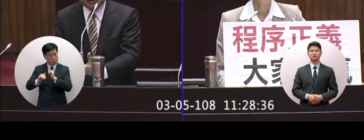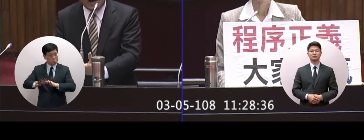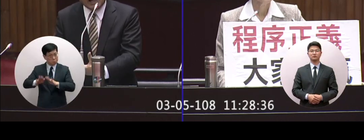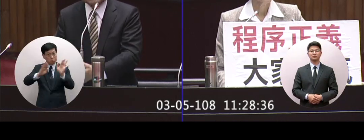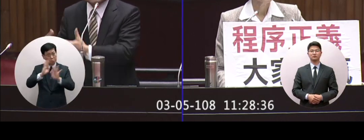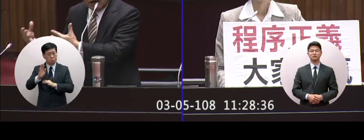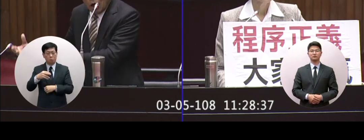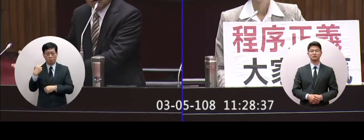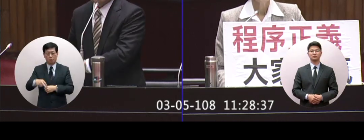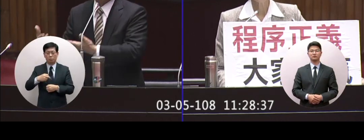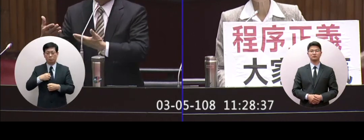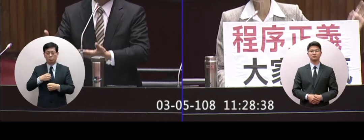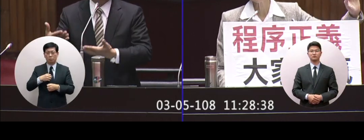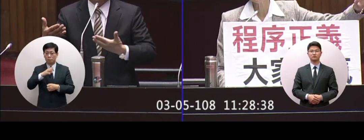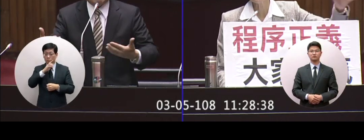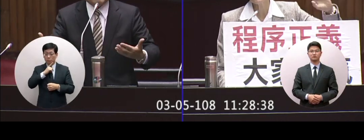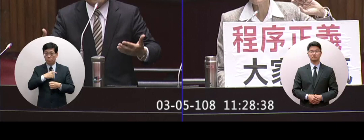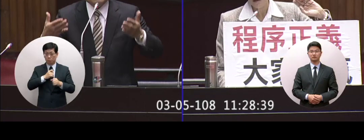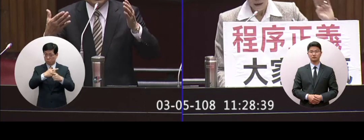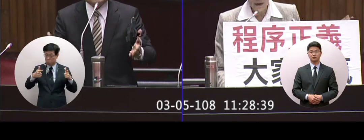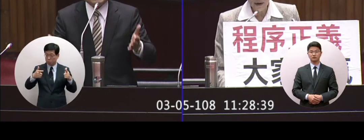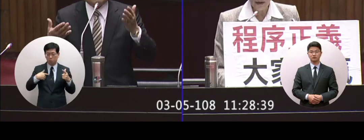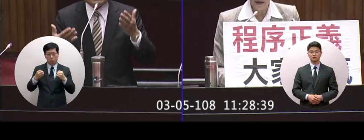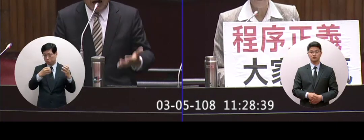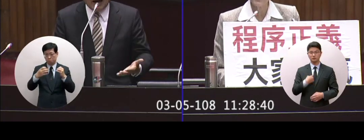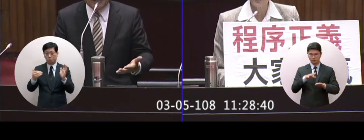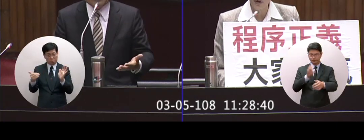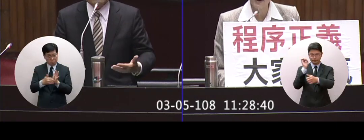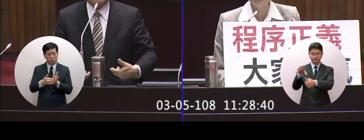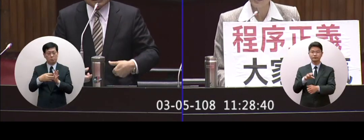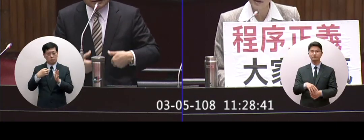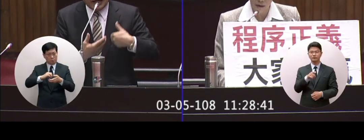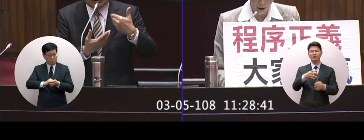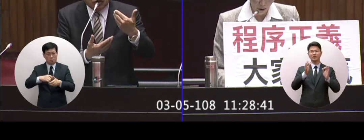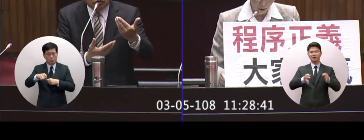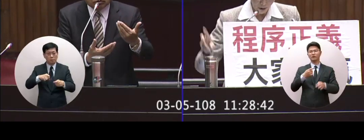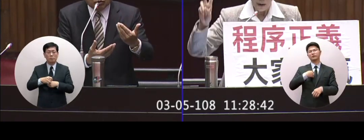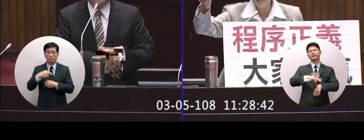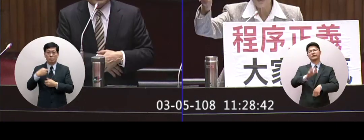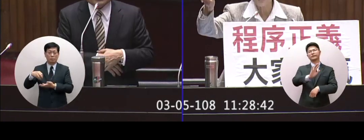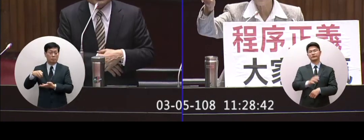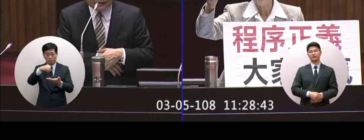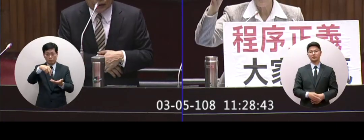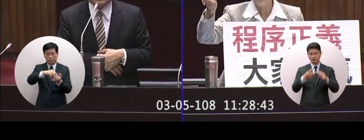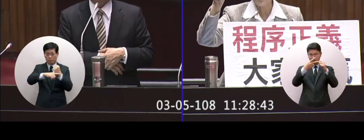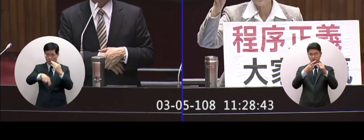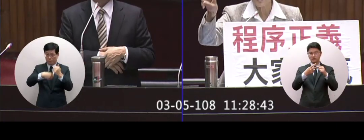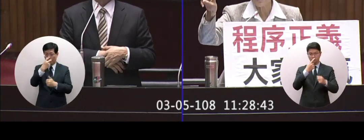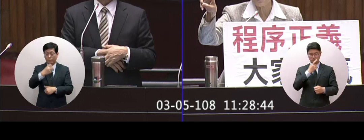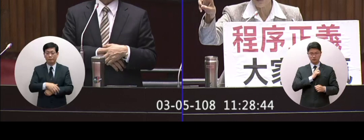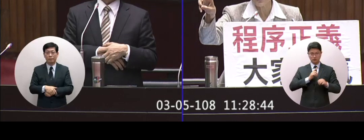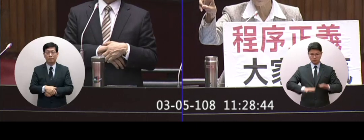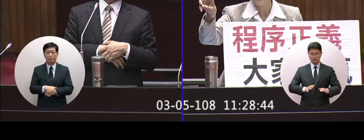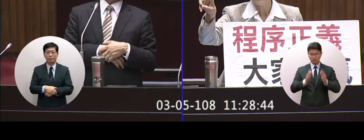的情况，然后做出各方面研讨的草案， 拖延我的时间， 再送贵院审议。 本席